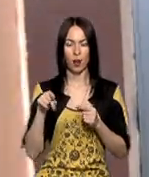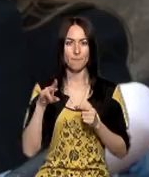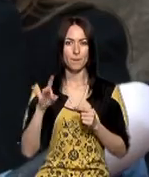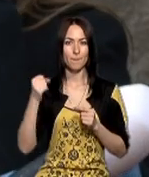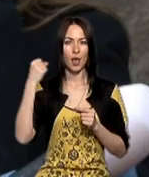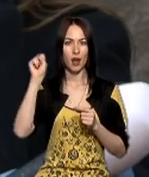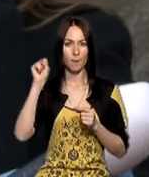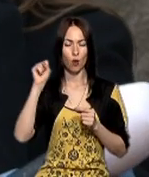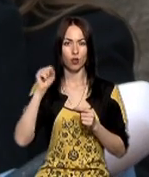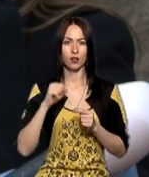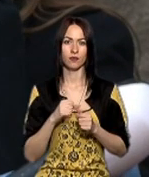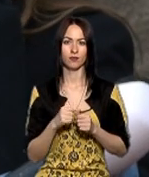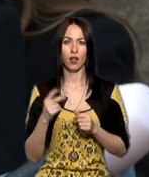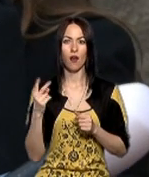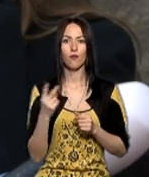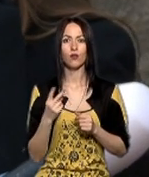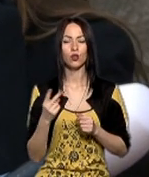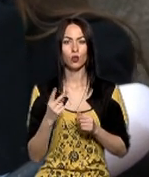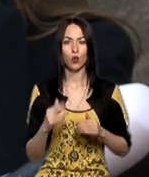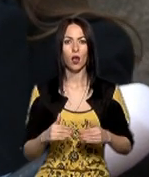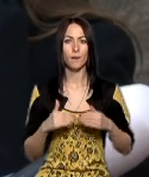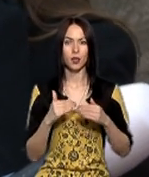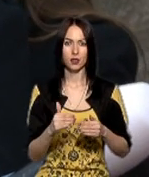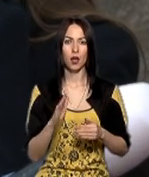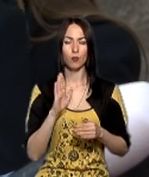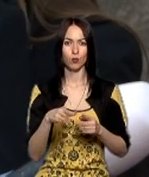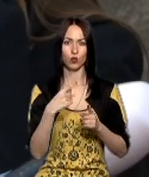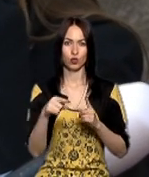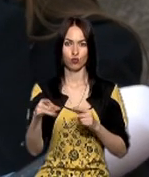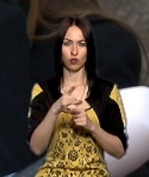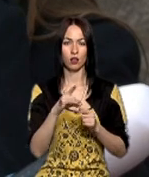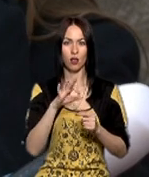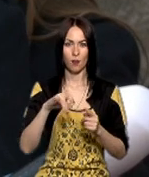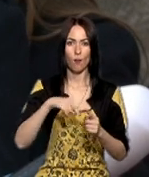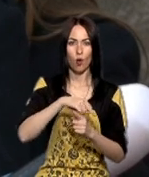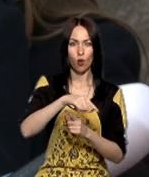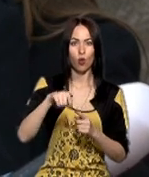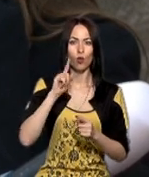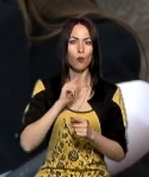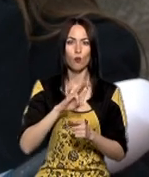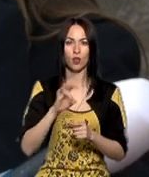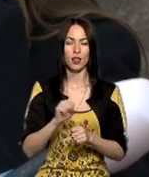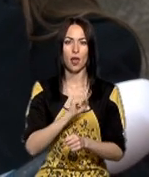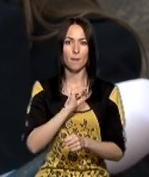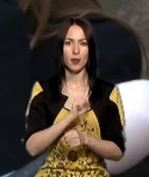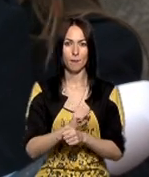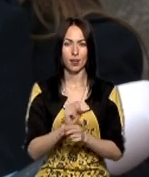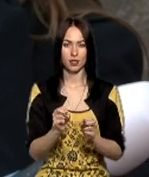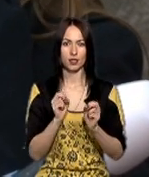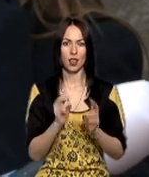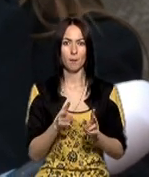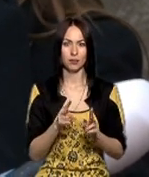Перемоги. Другим етапом підуть інші райони. І так по колу, поки не припиниться небезпечна ситуація.